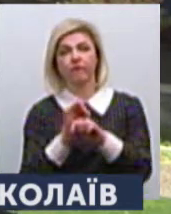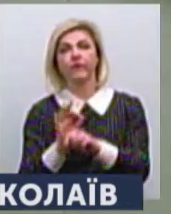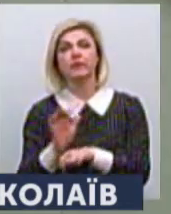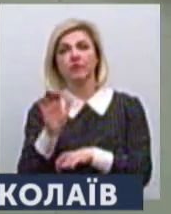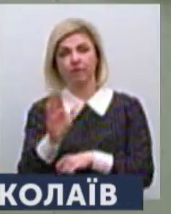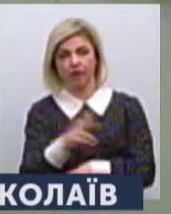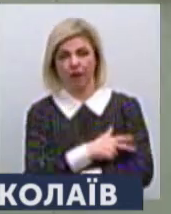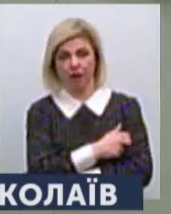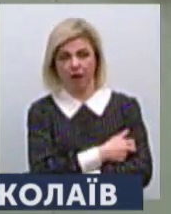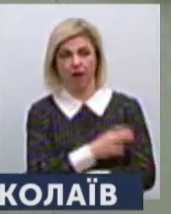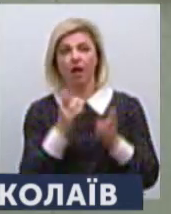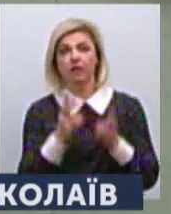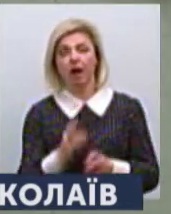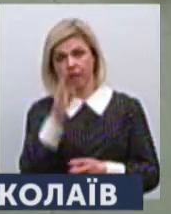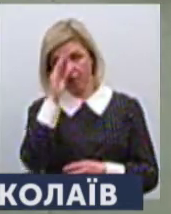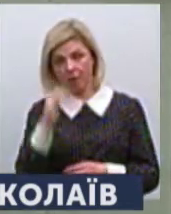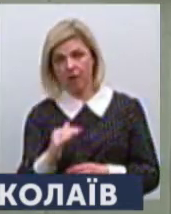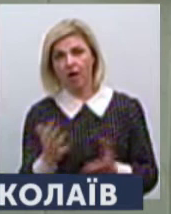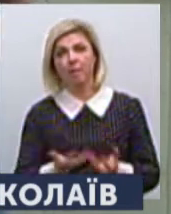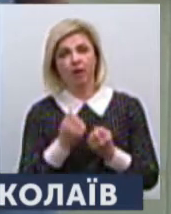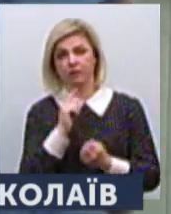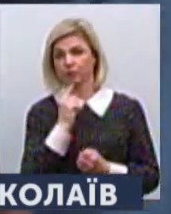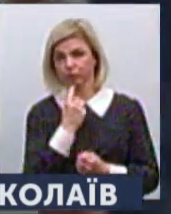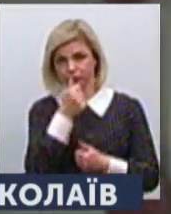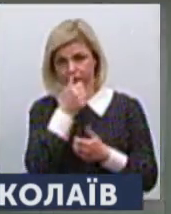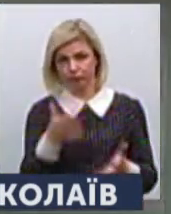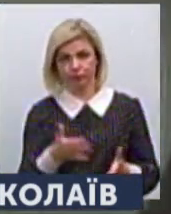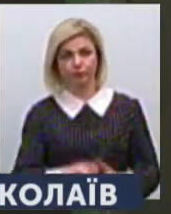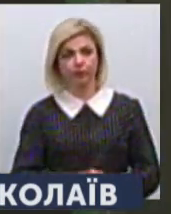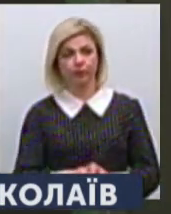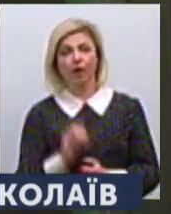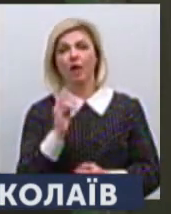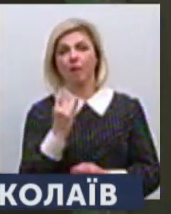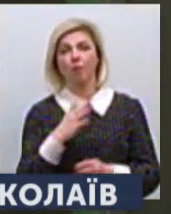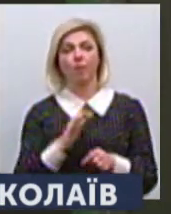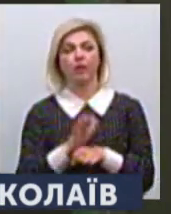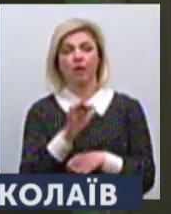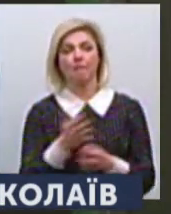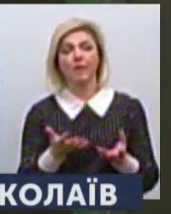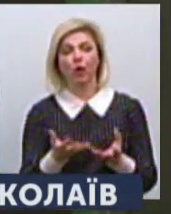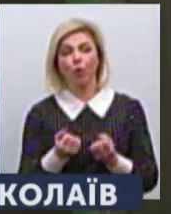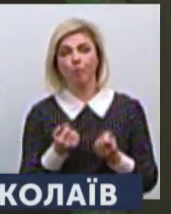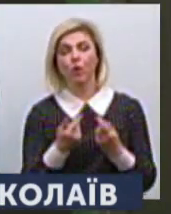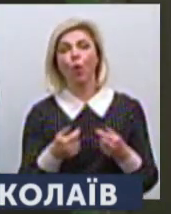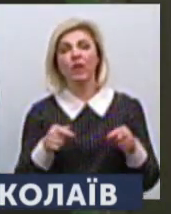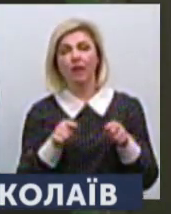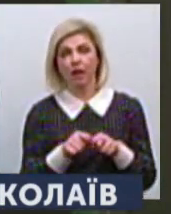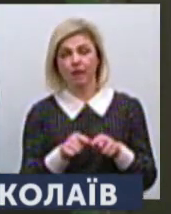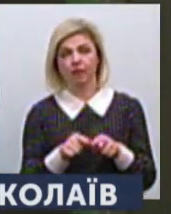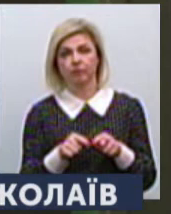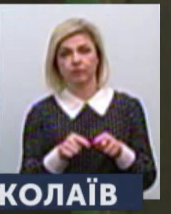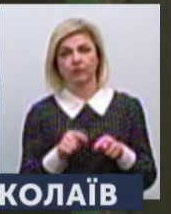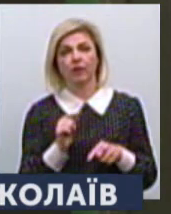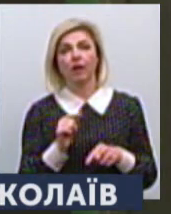лікарні. Травмованого хлопчика врятувати не вдалося. Ребенок був доставлений в прийомне відділення. Дитина була доставлена у приймальне